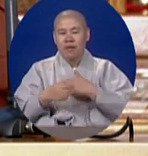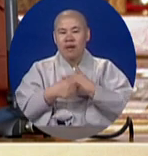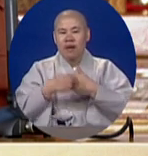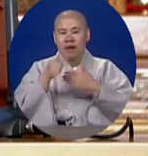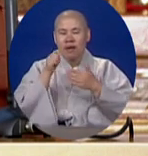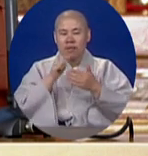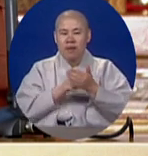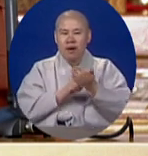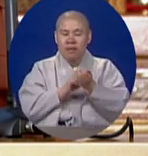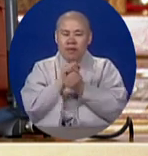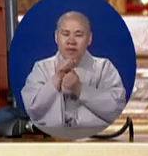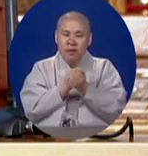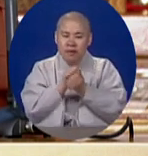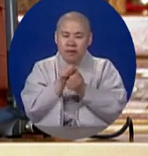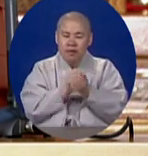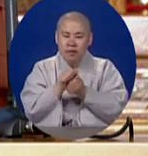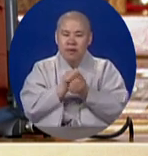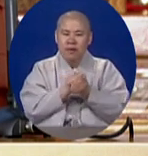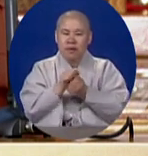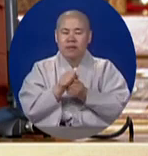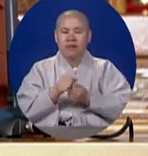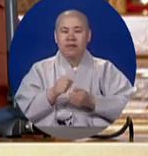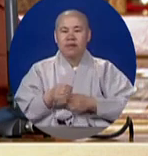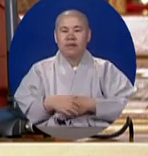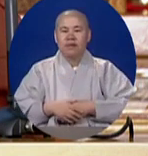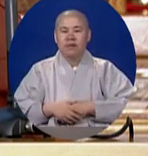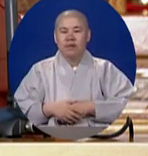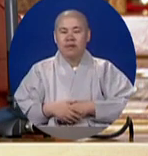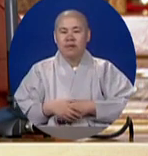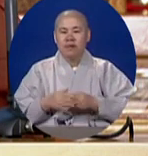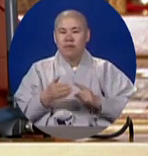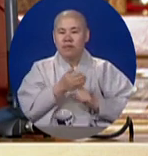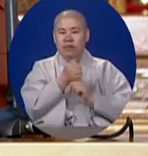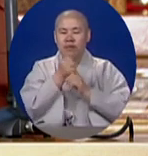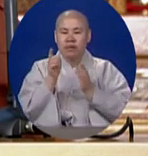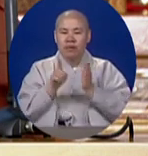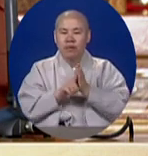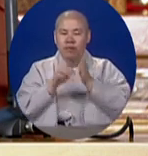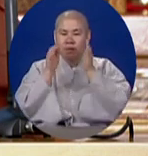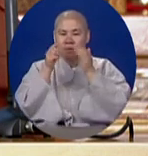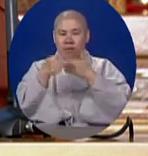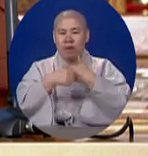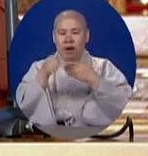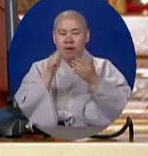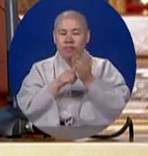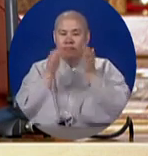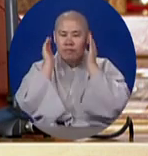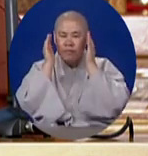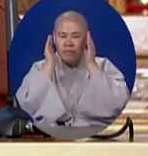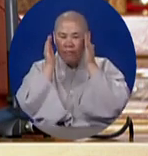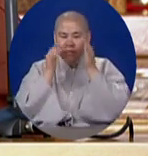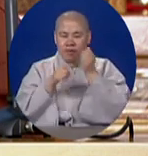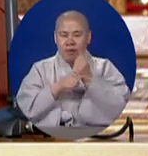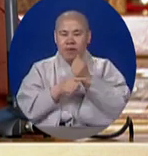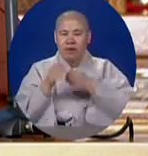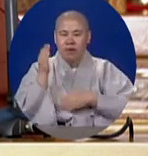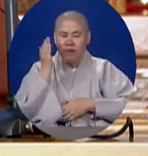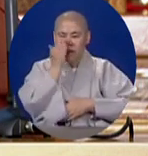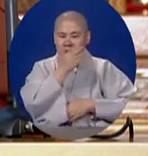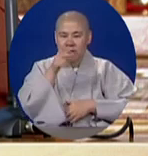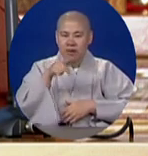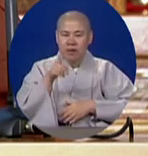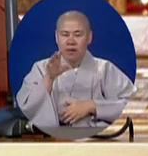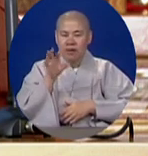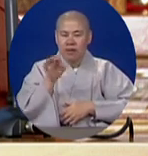마음을 닦는다고 그럽니다. 그래서 불교의 마음 공부는 이 깨끗할